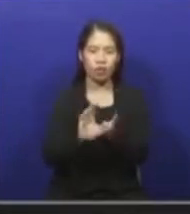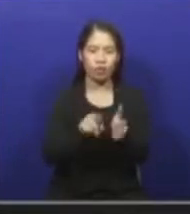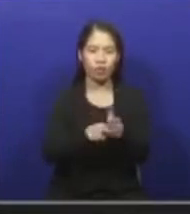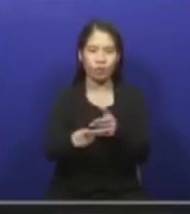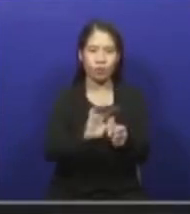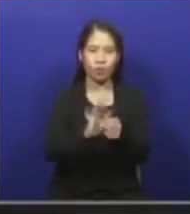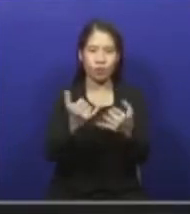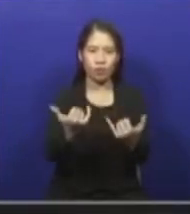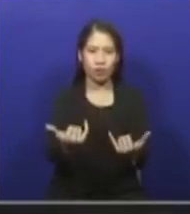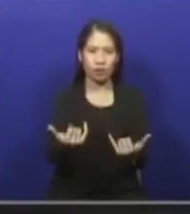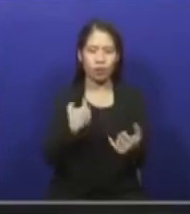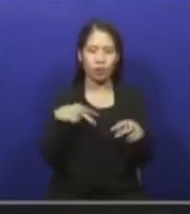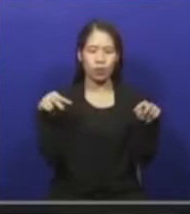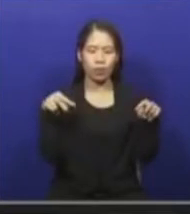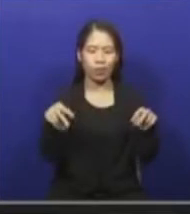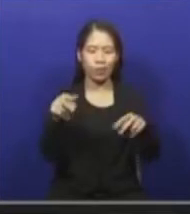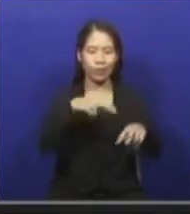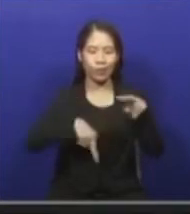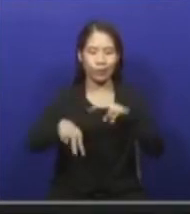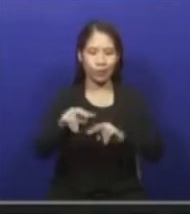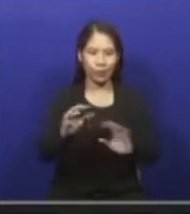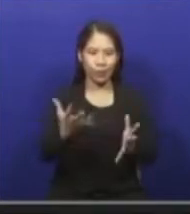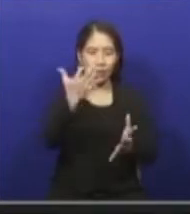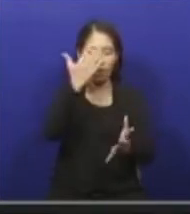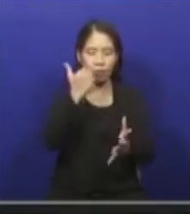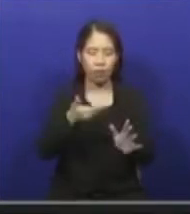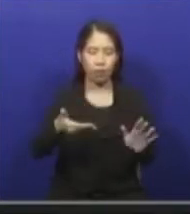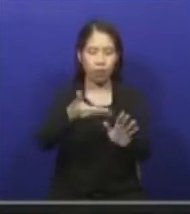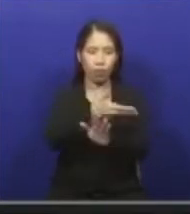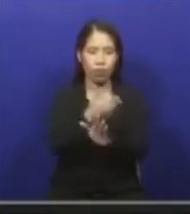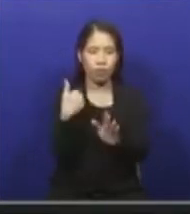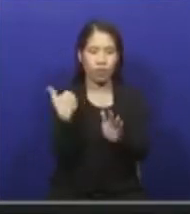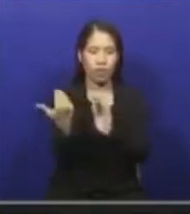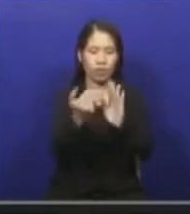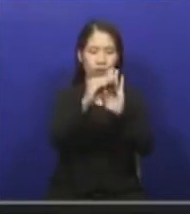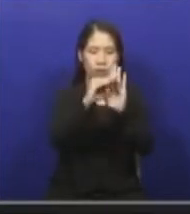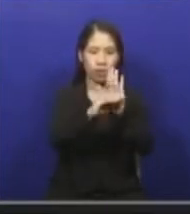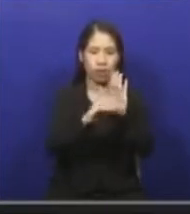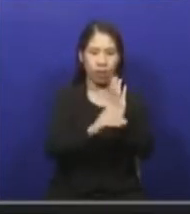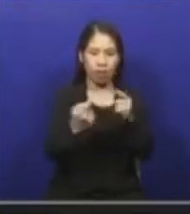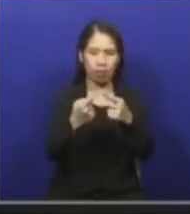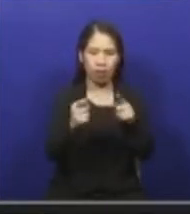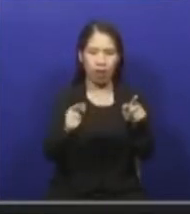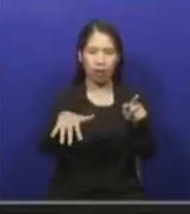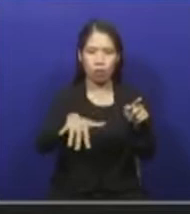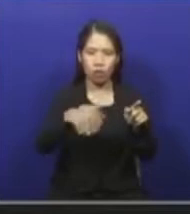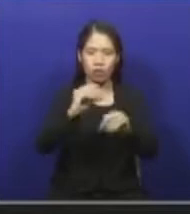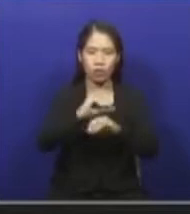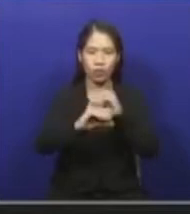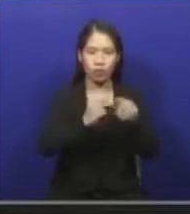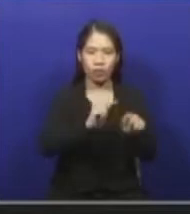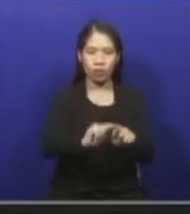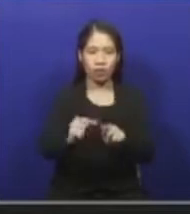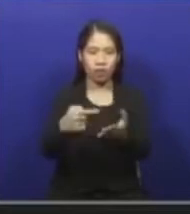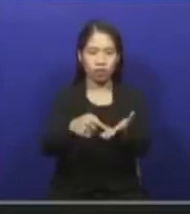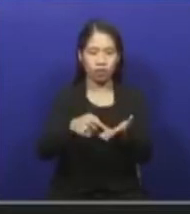ไม่ได้รับการเฝ้าระวังอย่างเหมาะสมเนื่องจากไม่ได้ผ่านกระบวนการทางการงบประมาณแบบปกติซึ่งโครงการเหล่านี้ครับถูกเสนอเข้